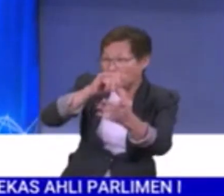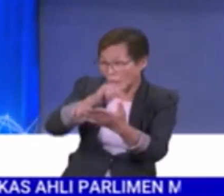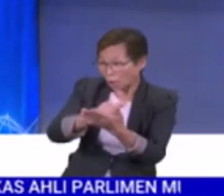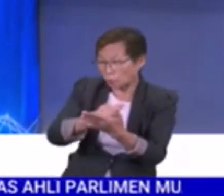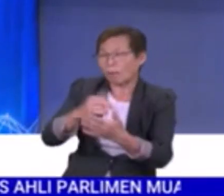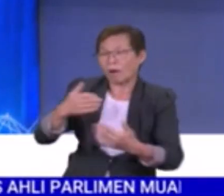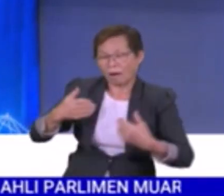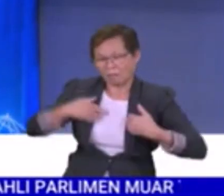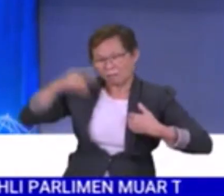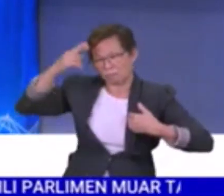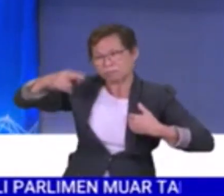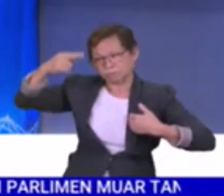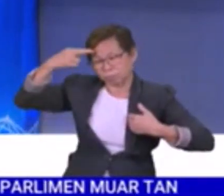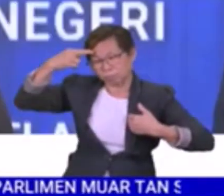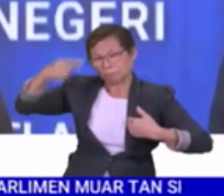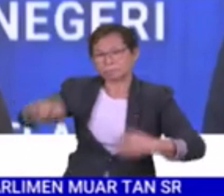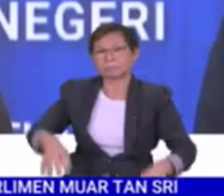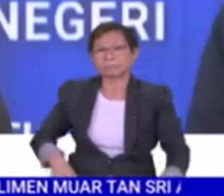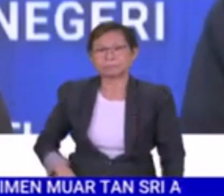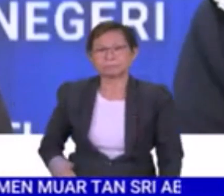tersebut berasas.